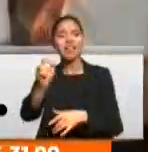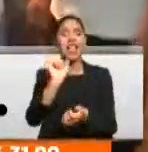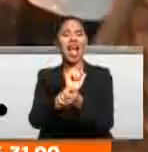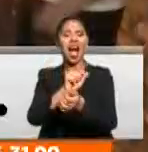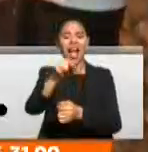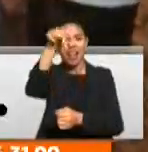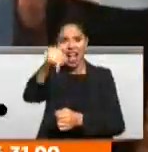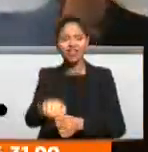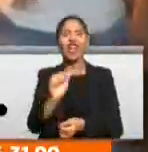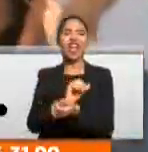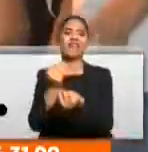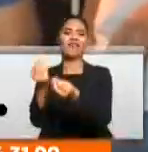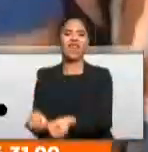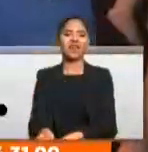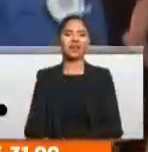ailelerine verildi minikler.